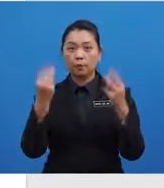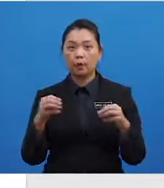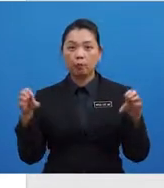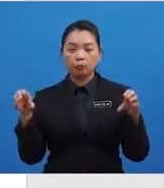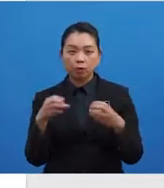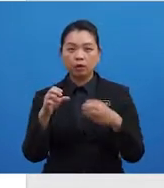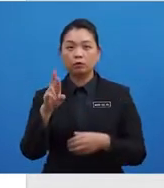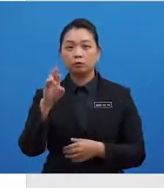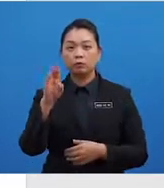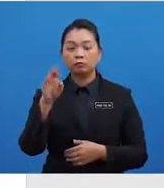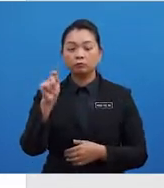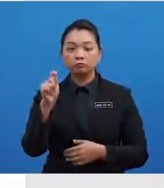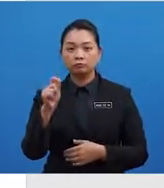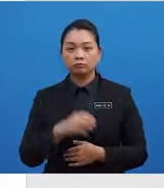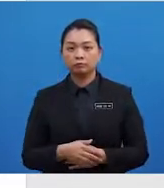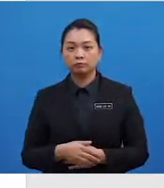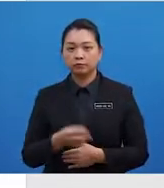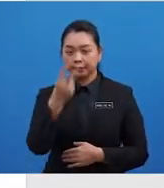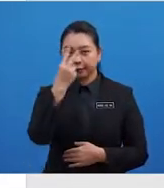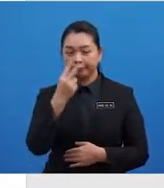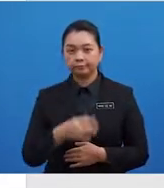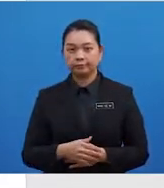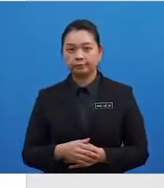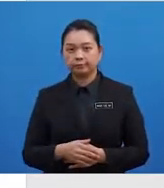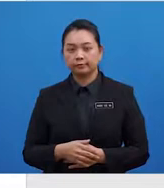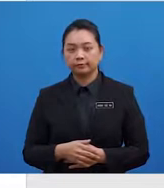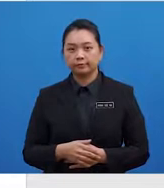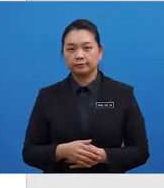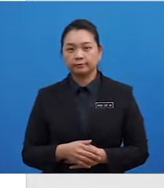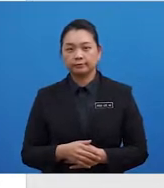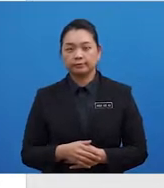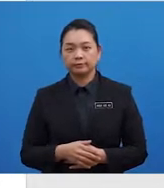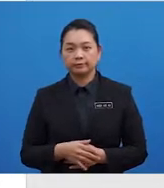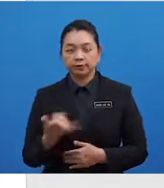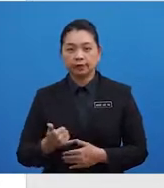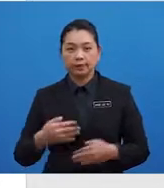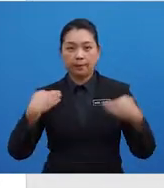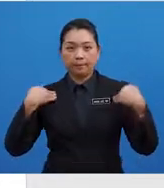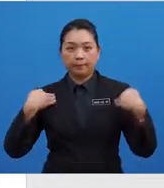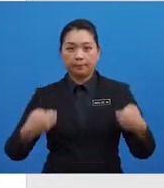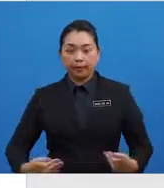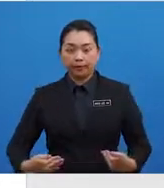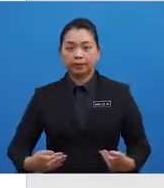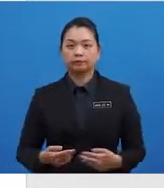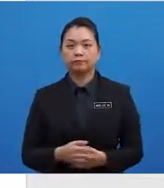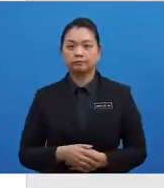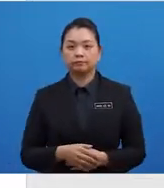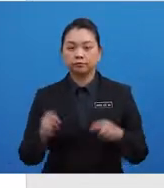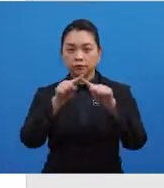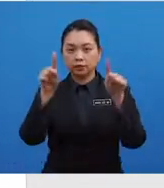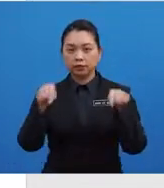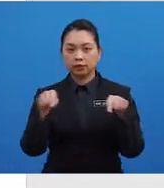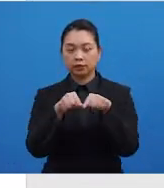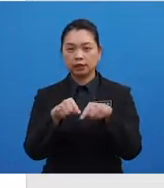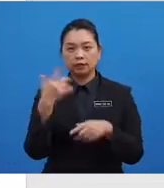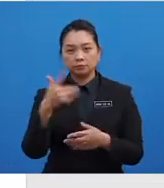Jadi, cikgu menggunakan segi empat sama untuk dijadikan sebagai badan bagi robot tersebut.